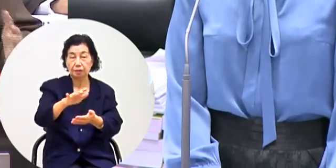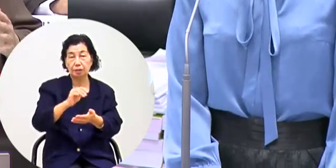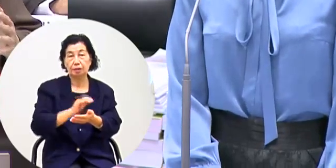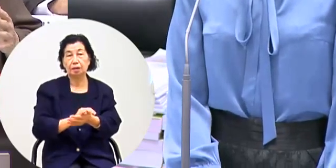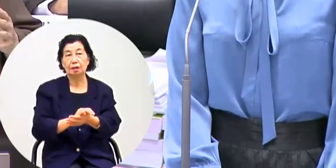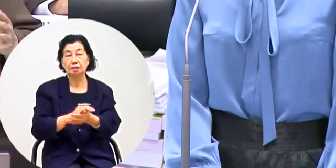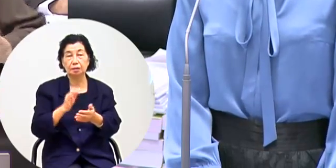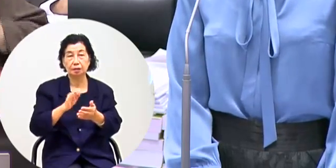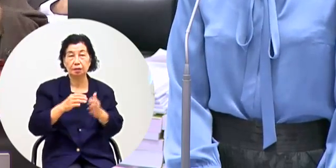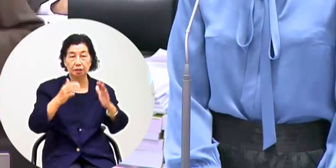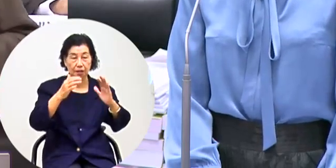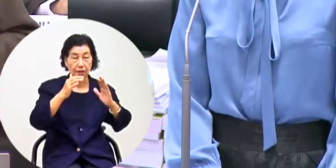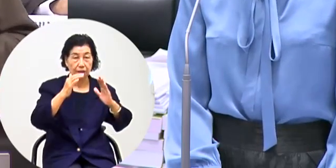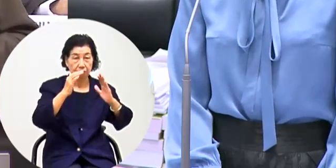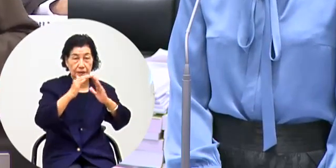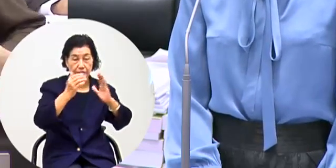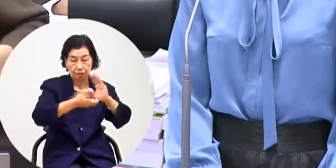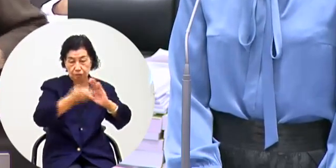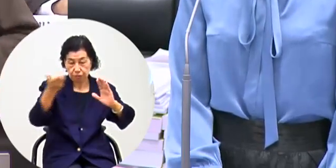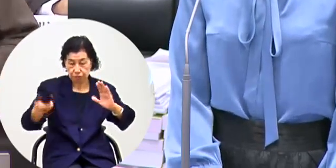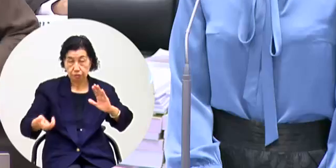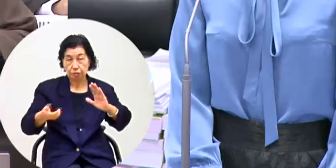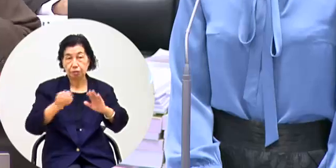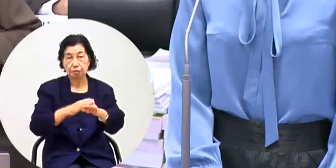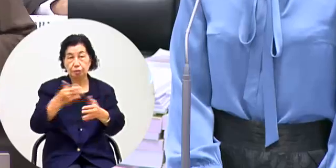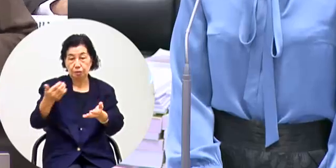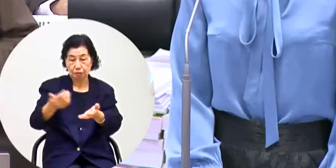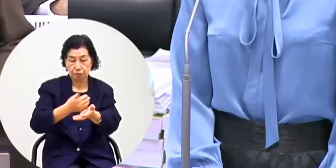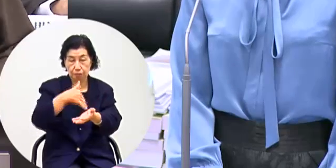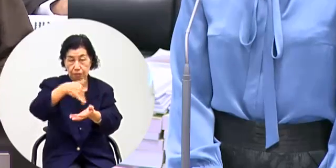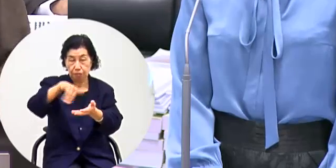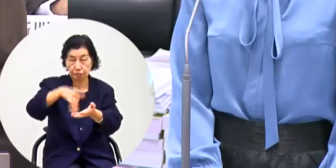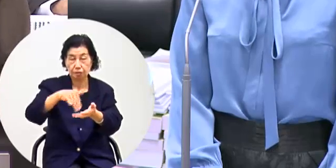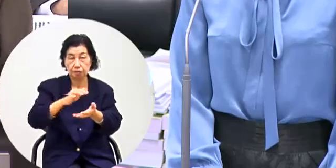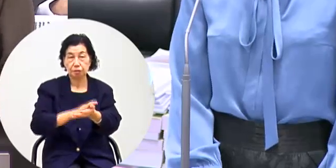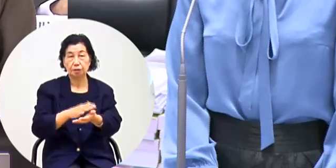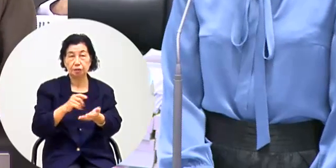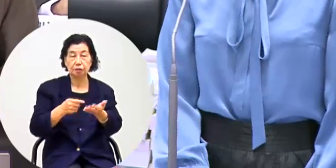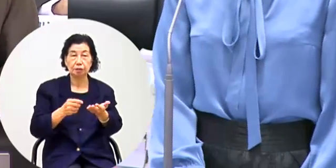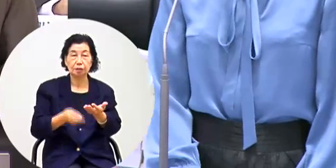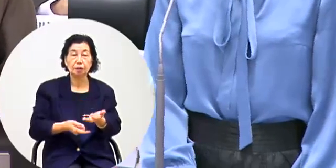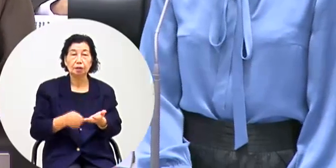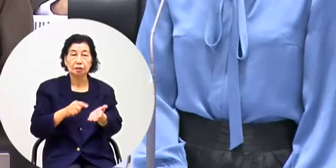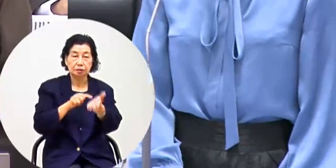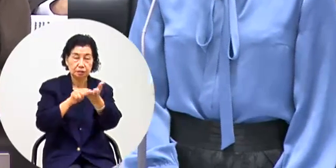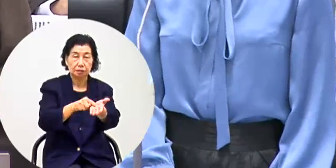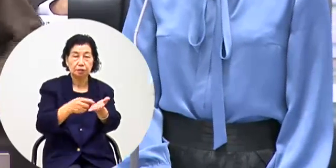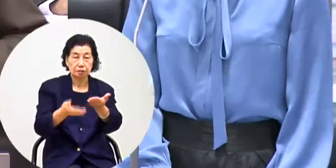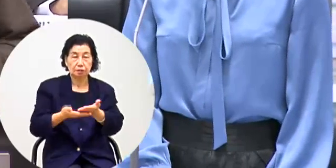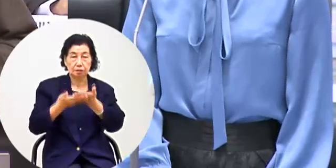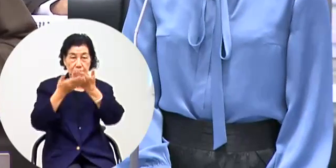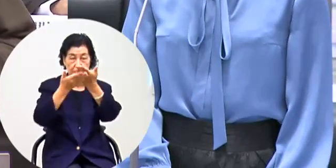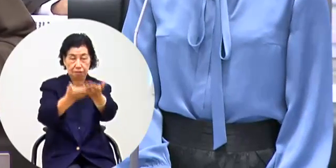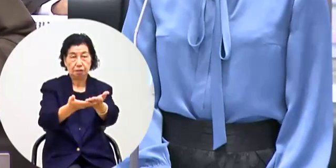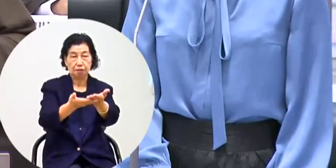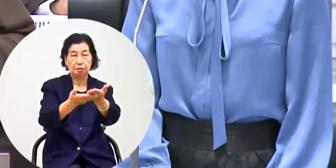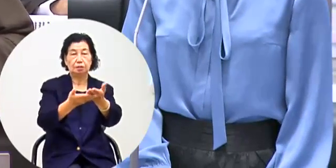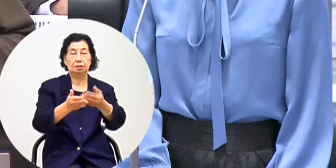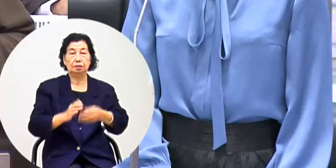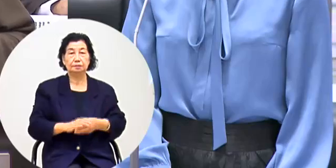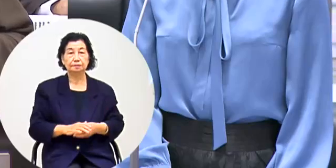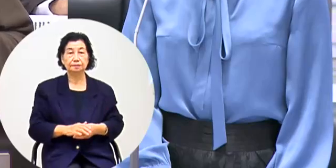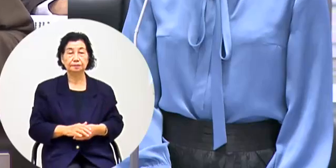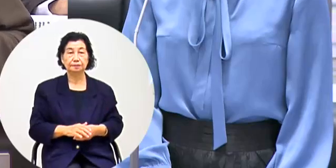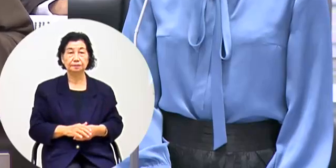预算，啊，才会当补起来嘛。好，啊，这是初估，所以刚刚陈演提到，好，包括未来